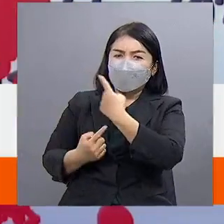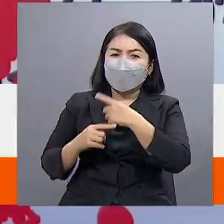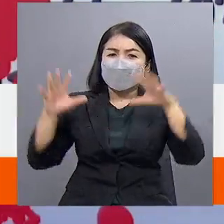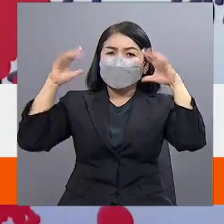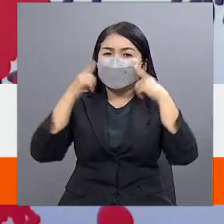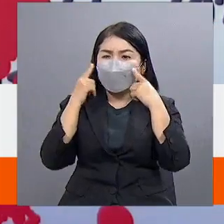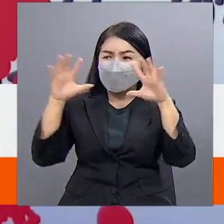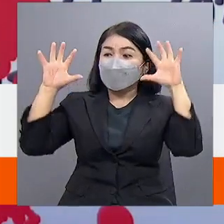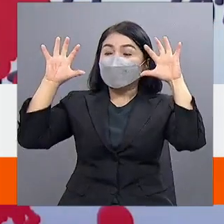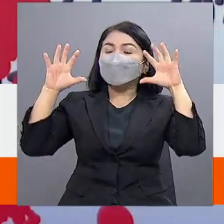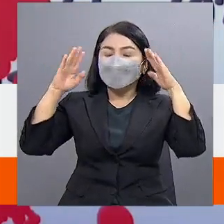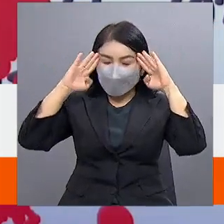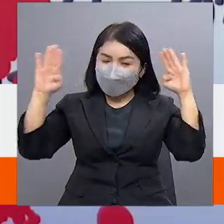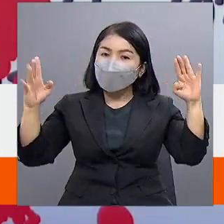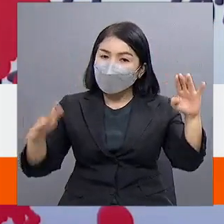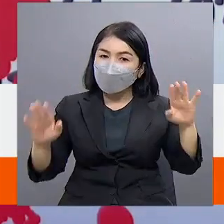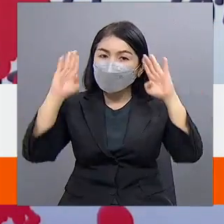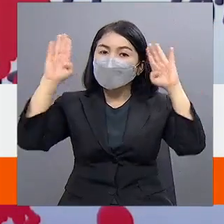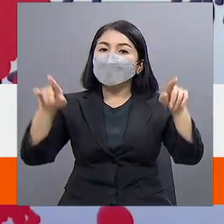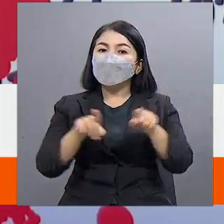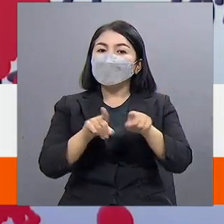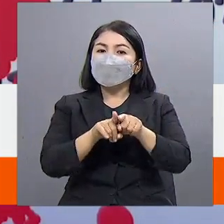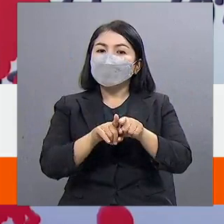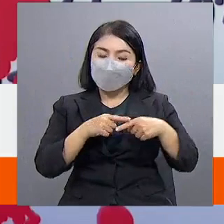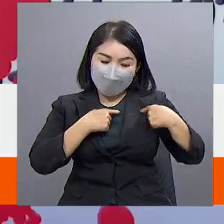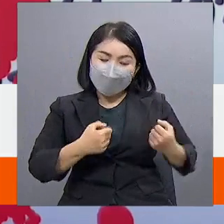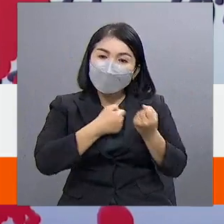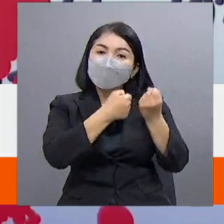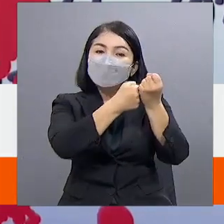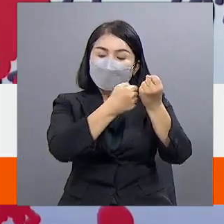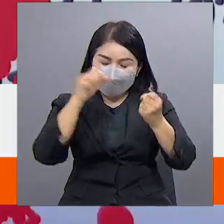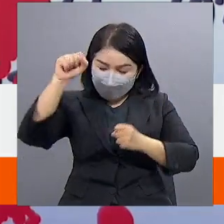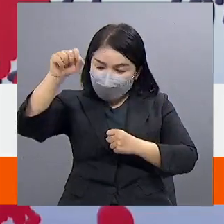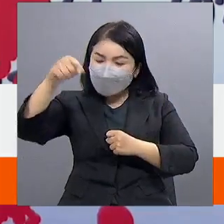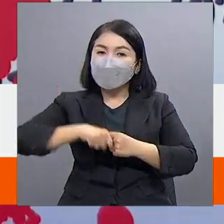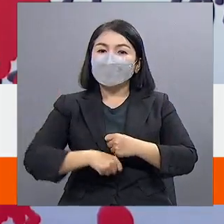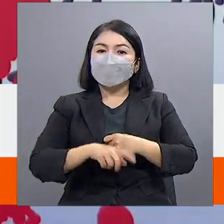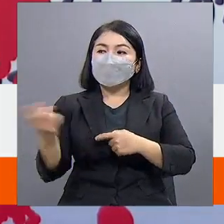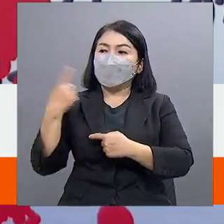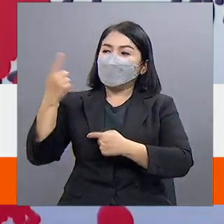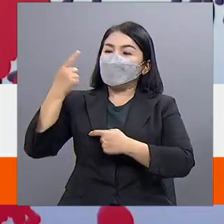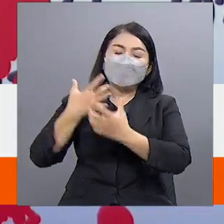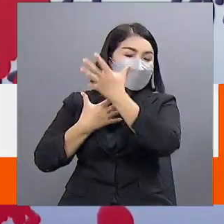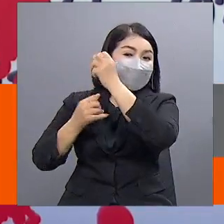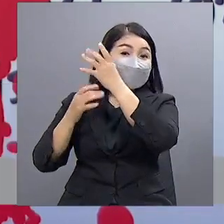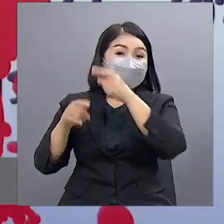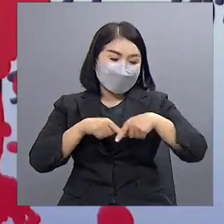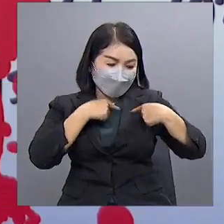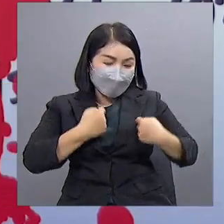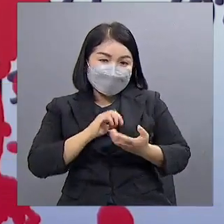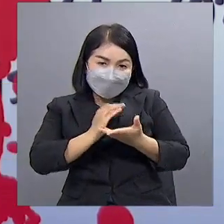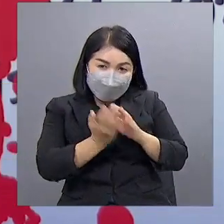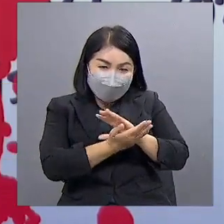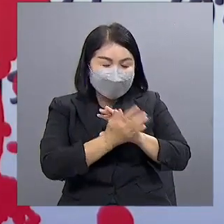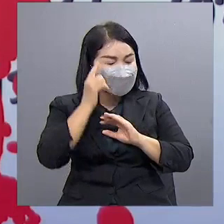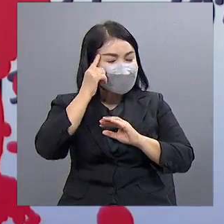งนั้นมาแล้ว มันเหมือนเรามีภูมิคุ้มกันเพราะเรา คนนี่แหละ บูลลี่ม าใช่บูลลี่มาแล้วก็มันเป็นกำลังใจที่ดีสำหรับเราม ันก็ว่าท